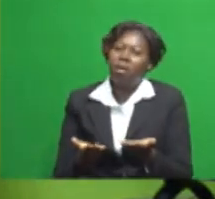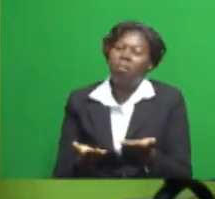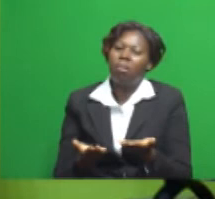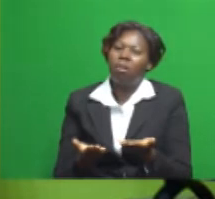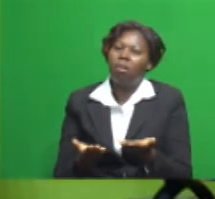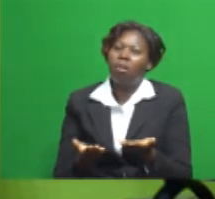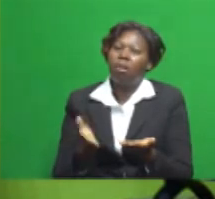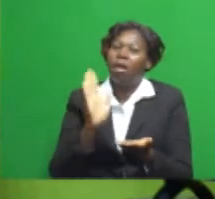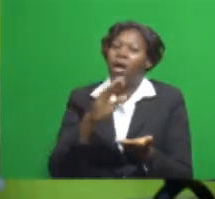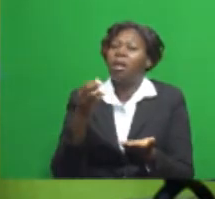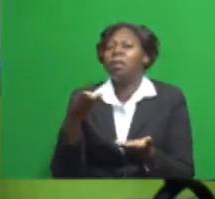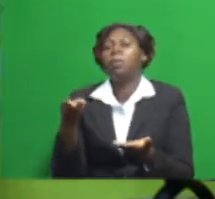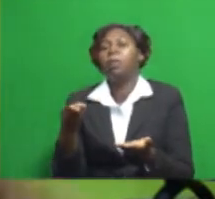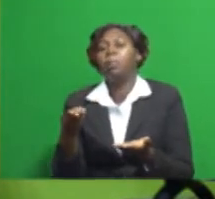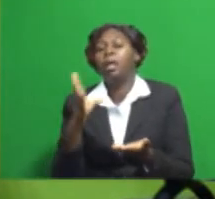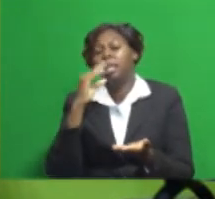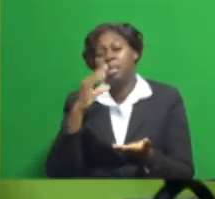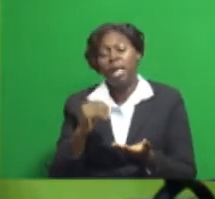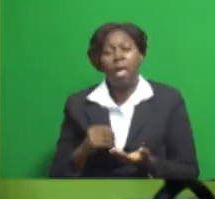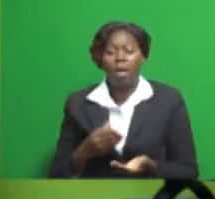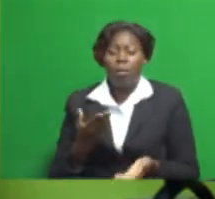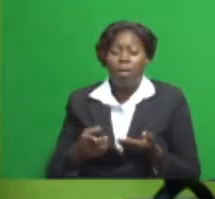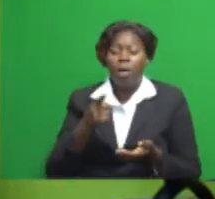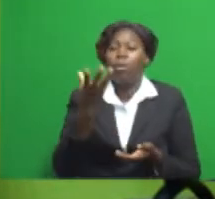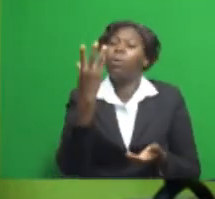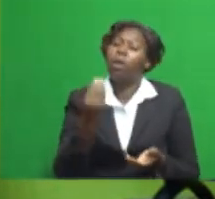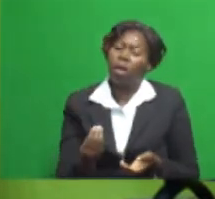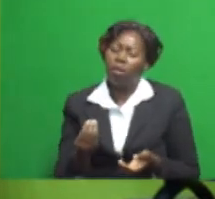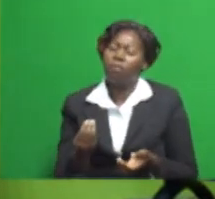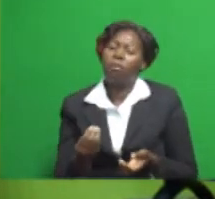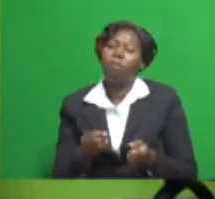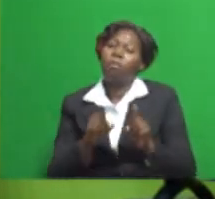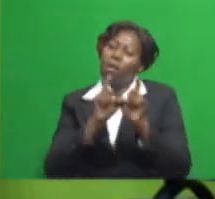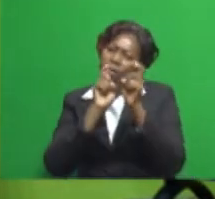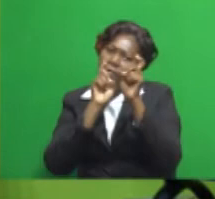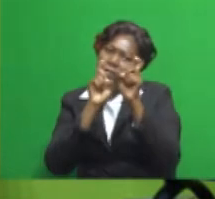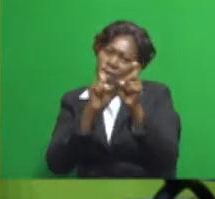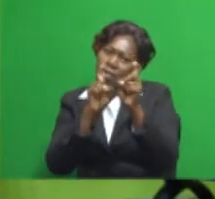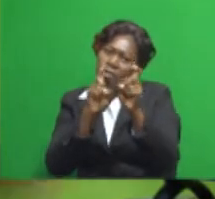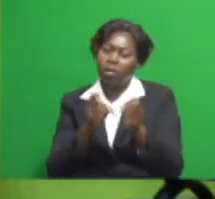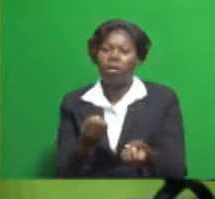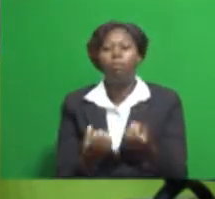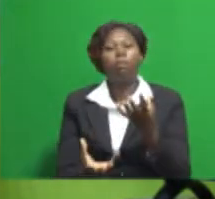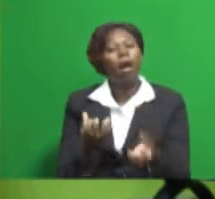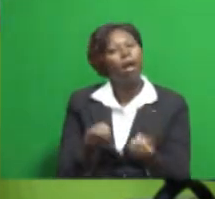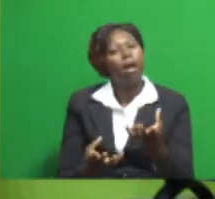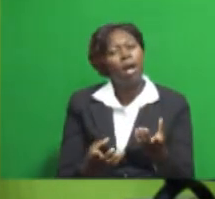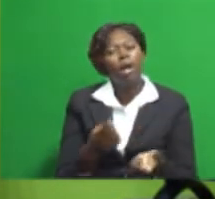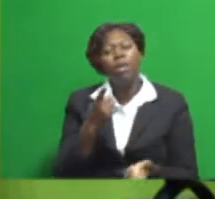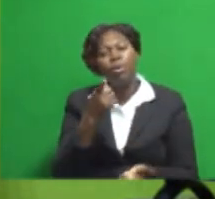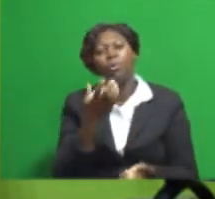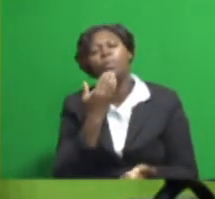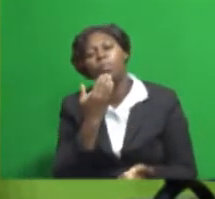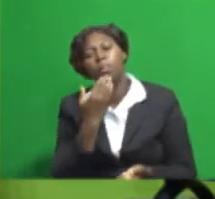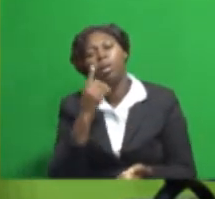handizive kuti unogona kudaro wakatasana nemoto upi. Muri kuti here Mwari uyu achiri kugona kutobatsira. Mando dzese dzemoto